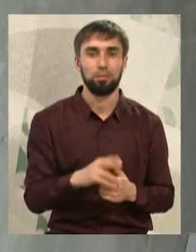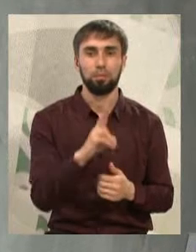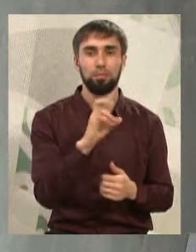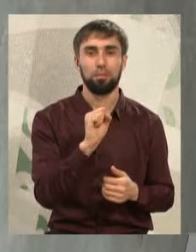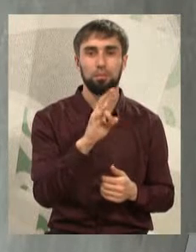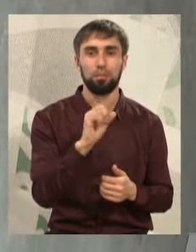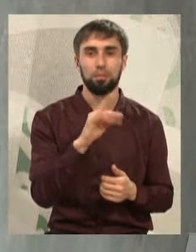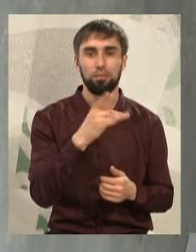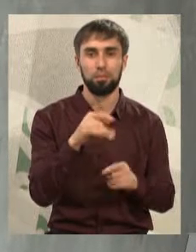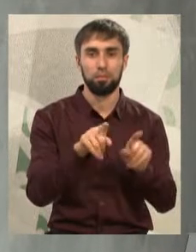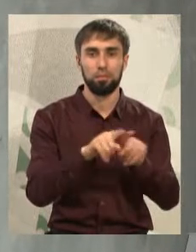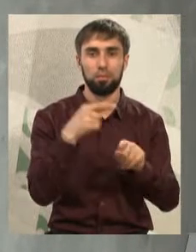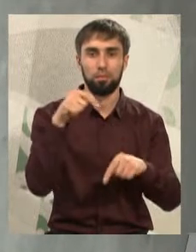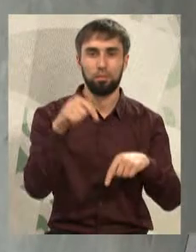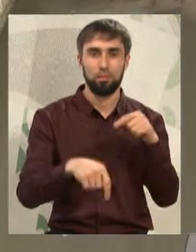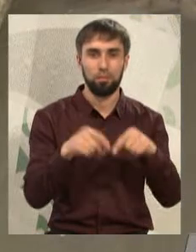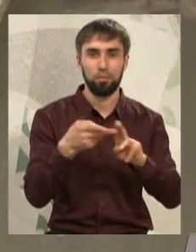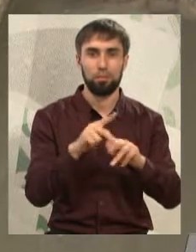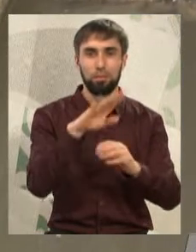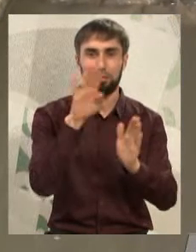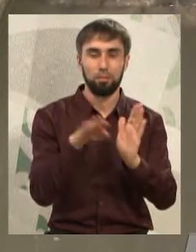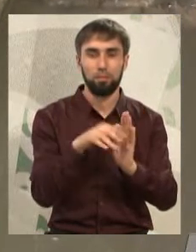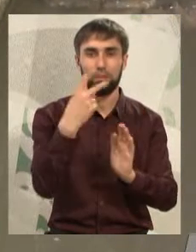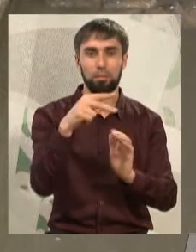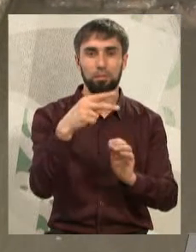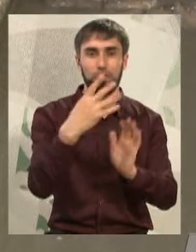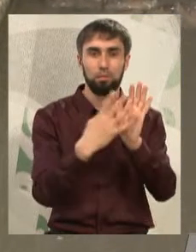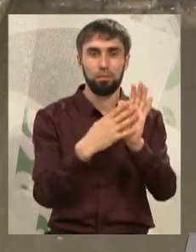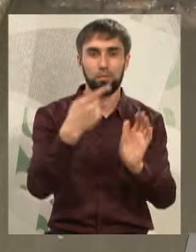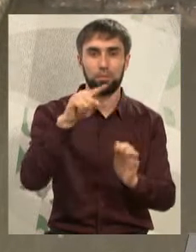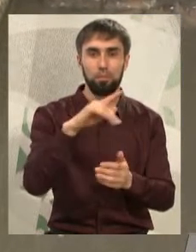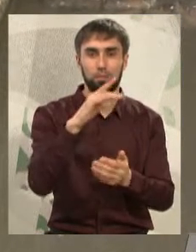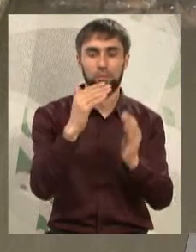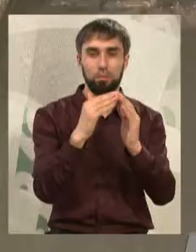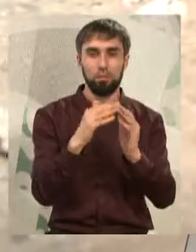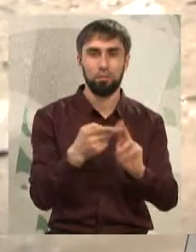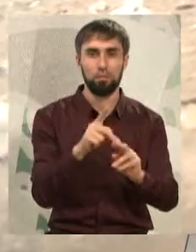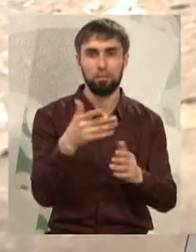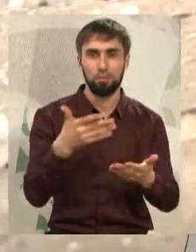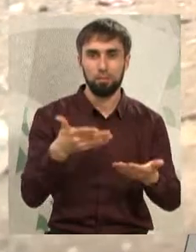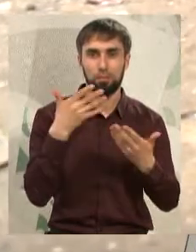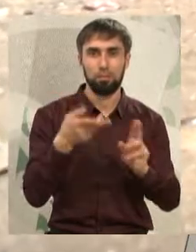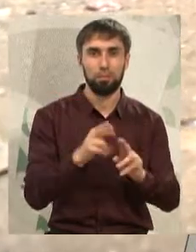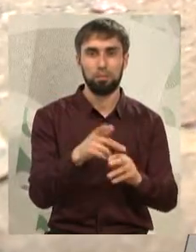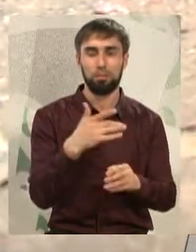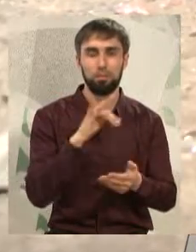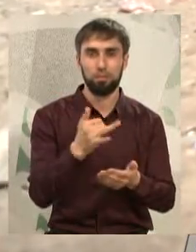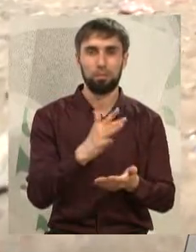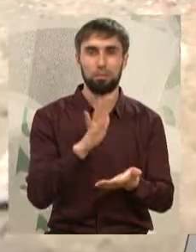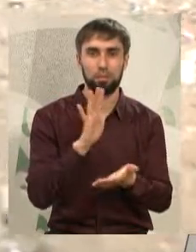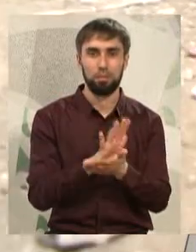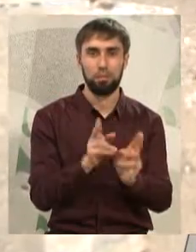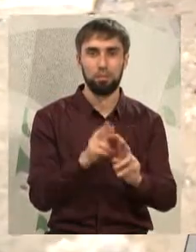Канализационное болото образовалось прямо в подвале 29-го дома. Невыносимый запах разит за версту, а полная антисанитария грозит